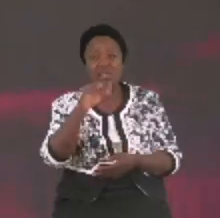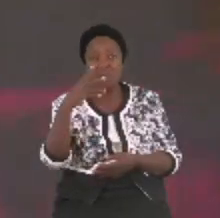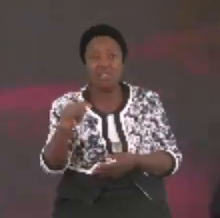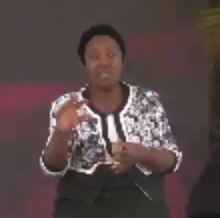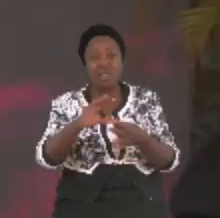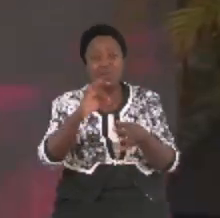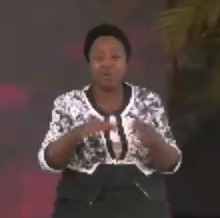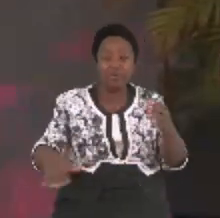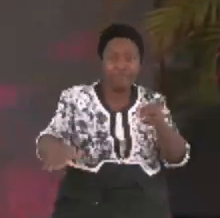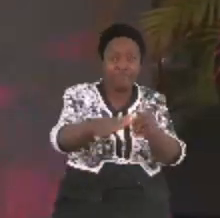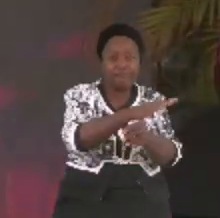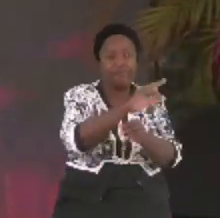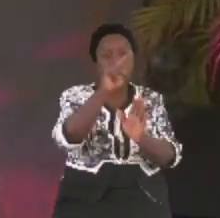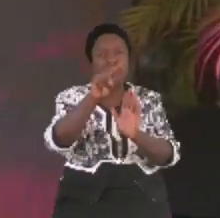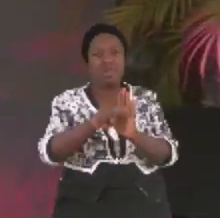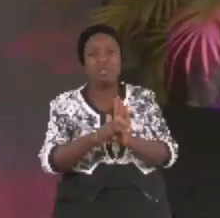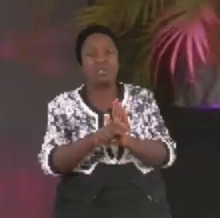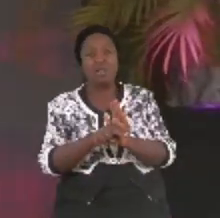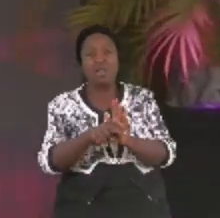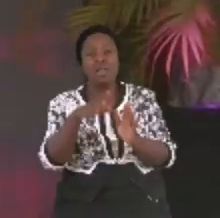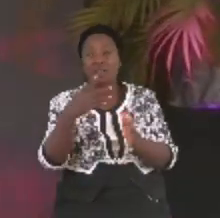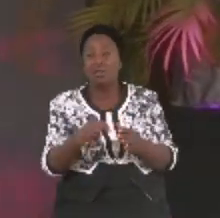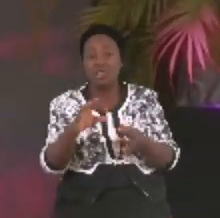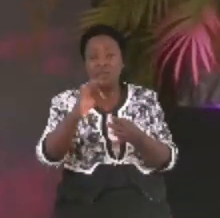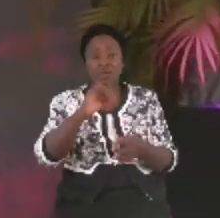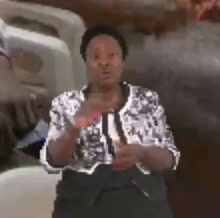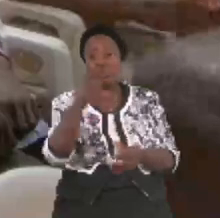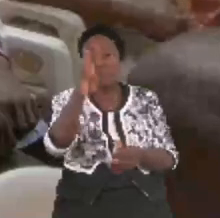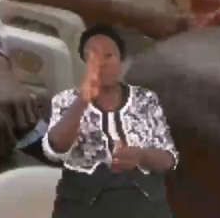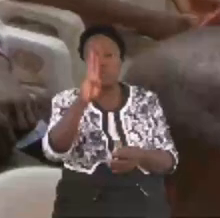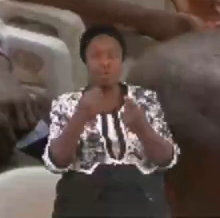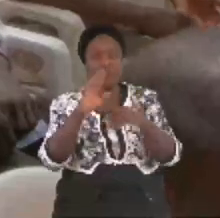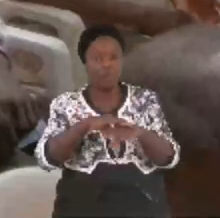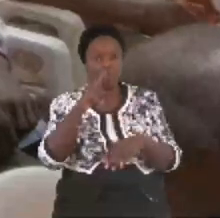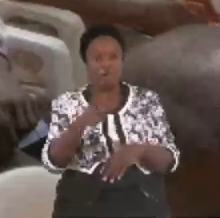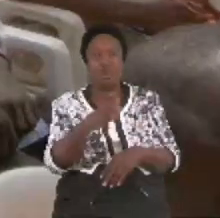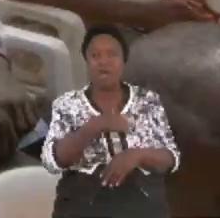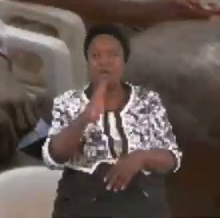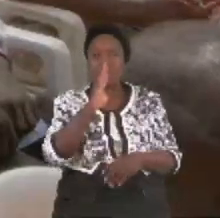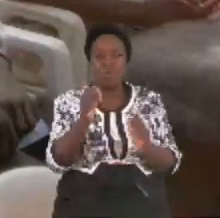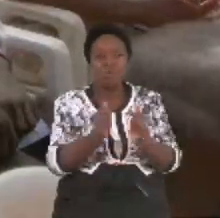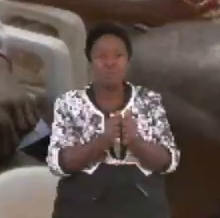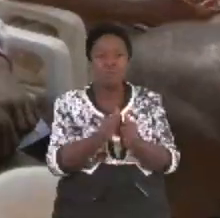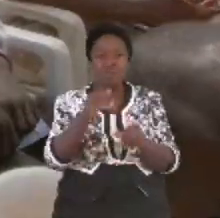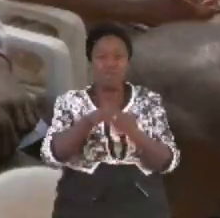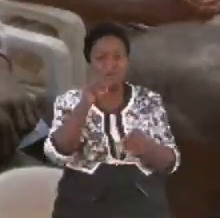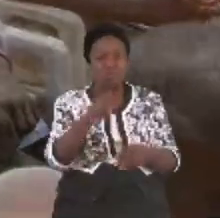L'Esprit, il y a la saturation de l'Esprit. L'Esprit de Dieu viendra sur toi et sera en toi.